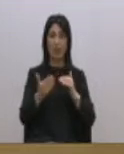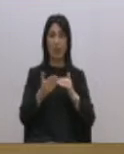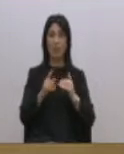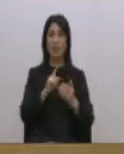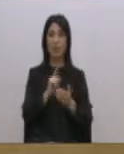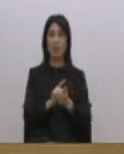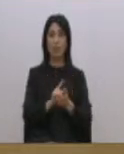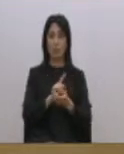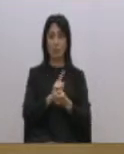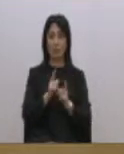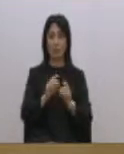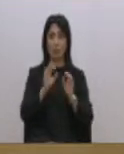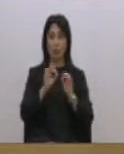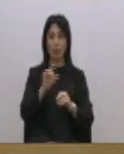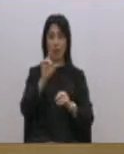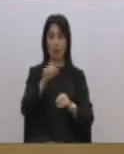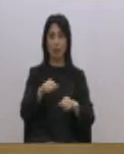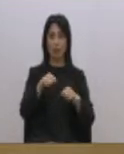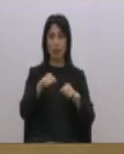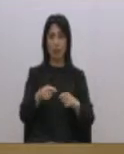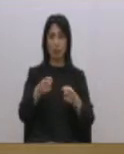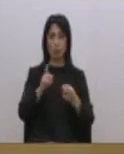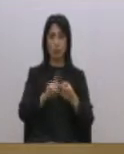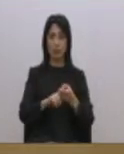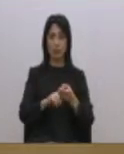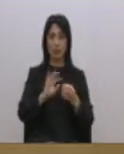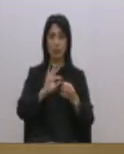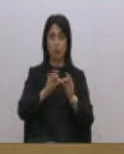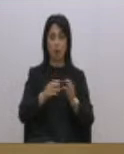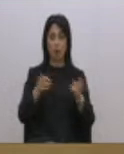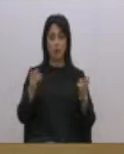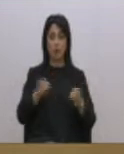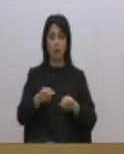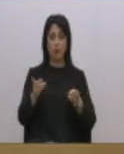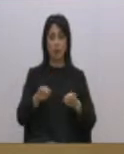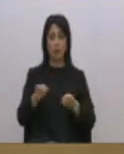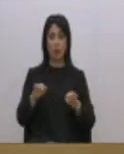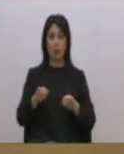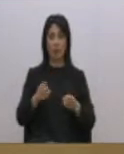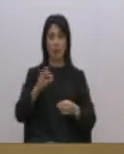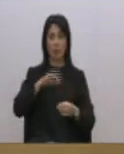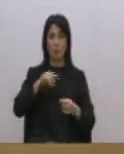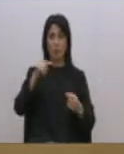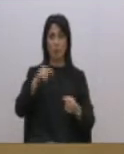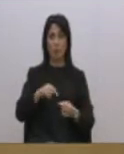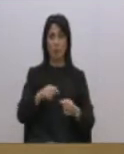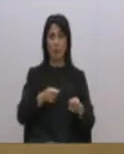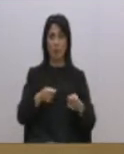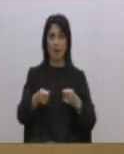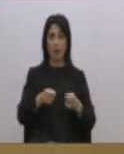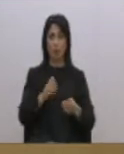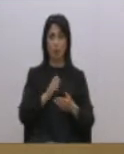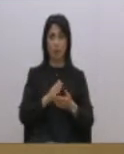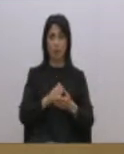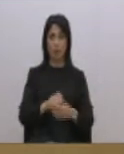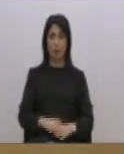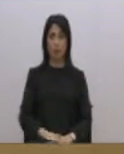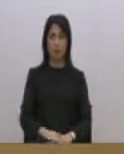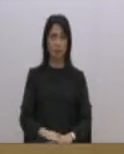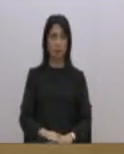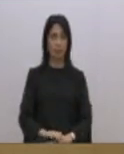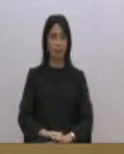ucile belirom, pirikit, istorie, da, meni su plebzi, da, puțne buli, anu, concretul saci roie bebze, urge buli, regulacije bi arse bubis.